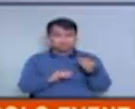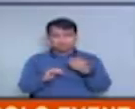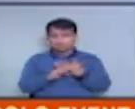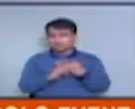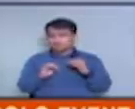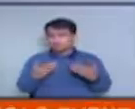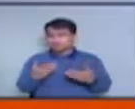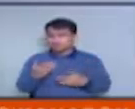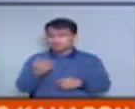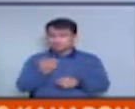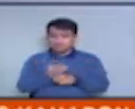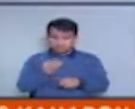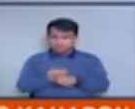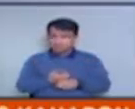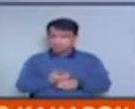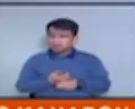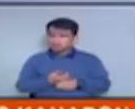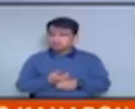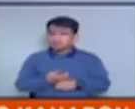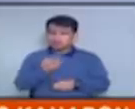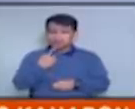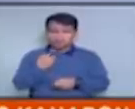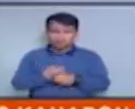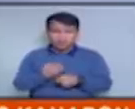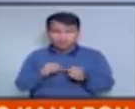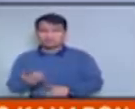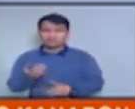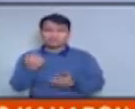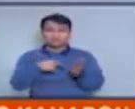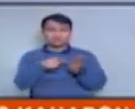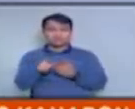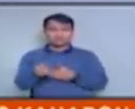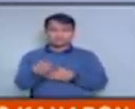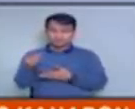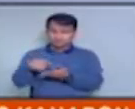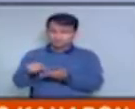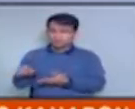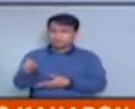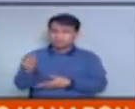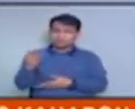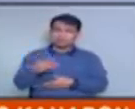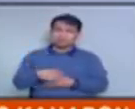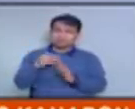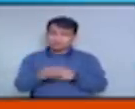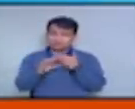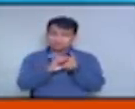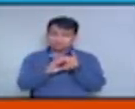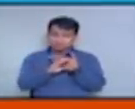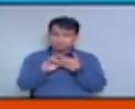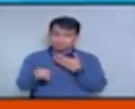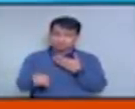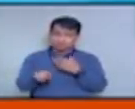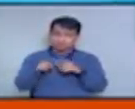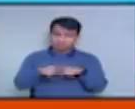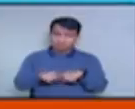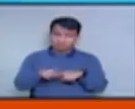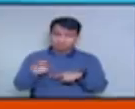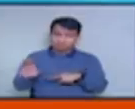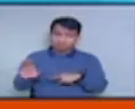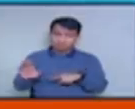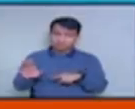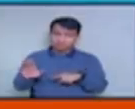po. Doon ako nahihirapan din minsan. Matanong ko lang, magkano po kinikita po ninyo sa isang buwan? Depende po kasi, sir,